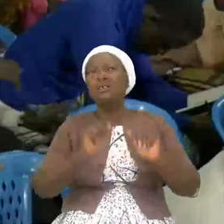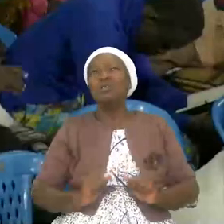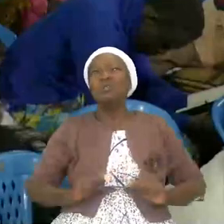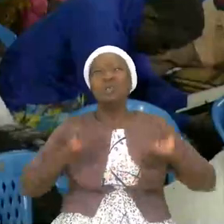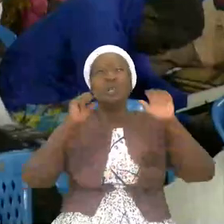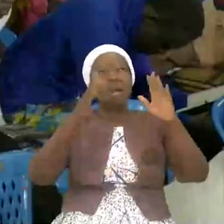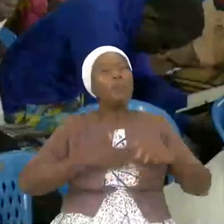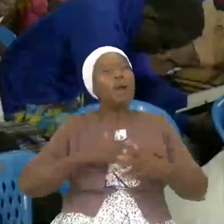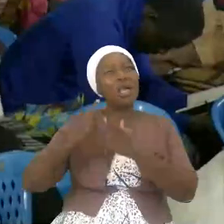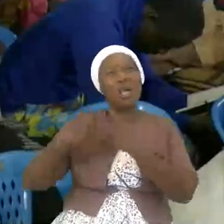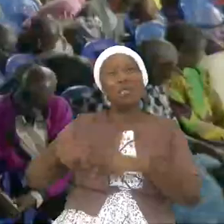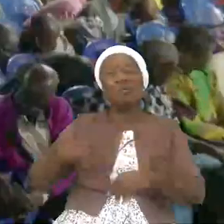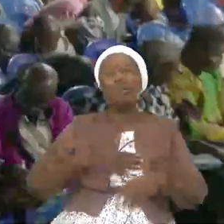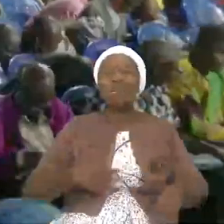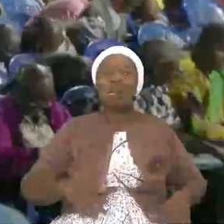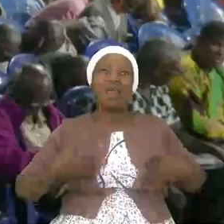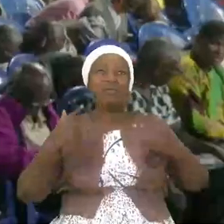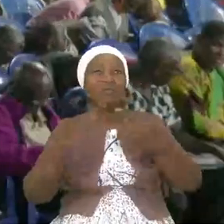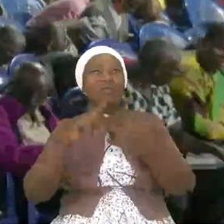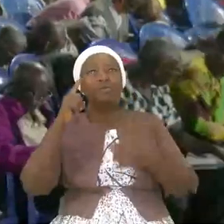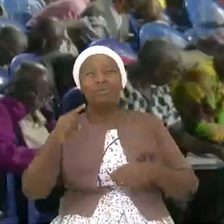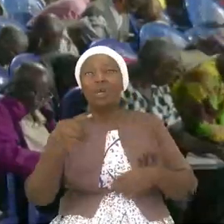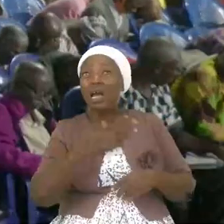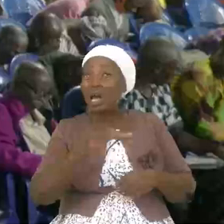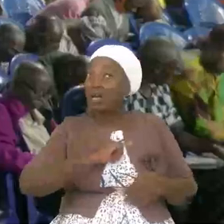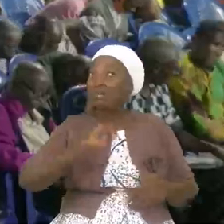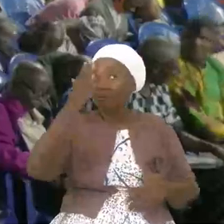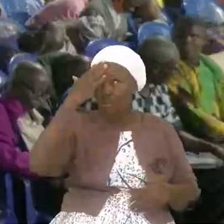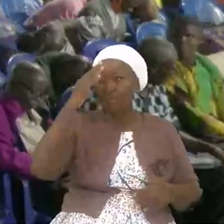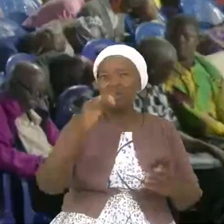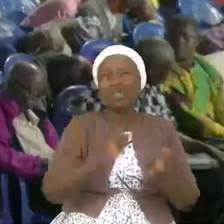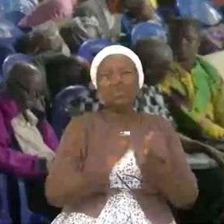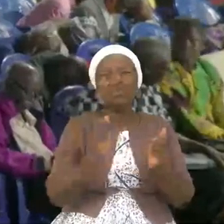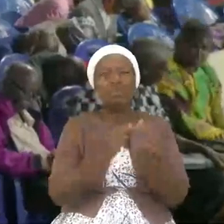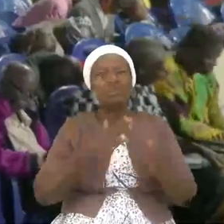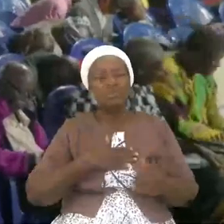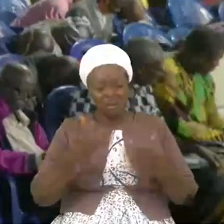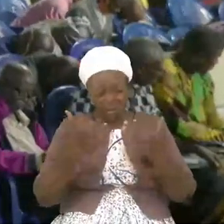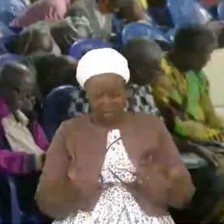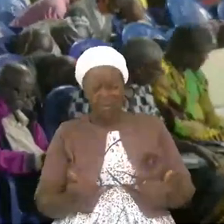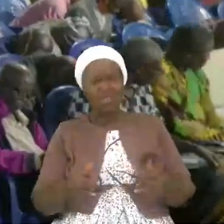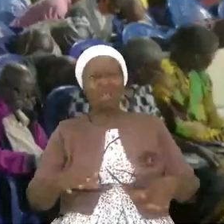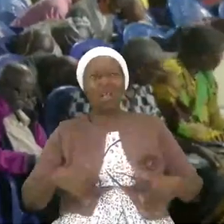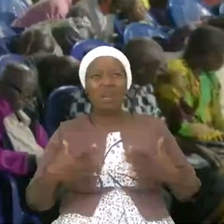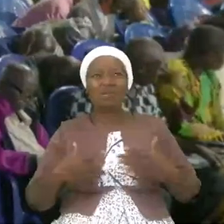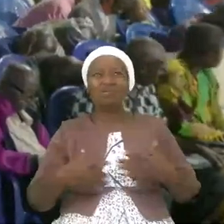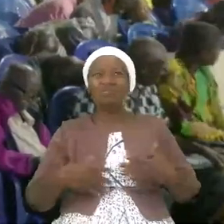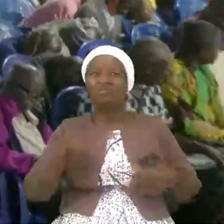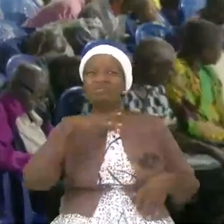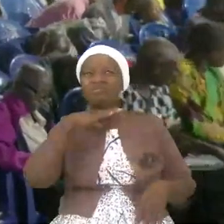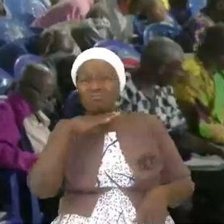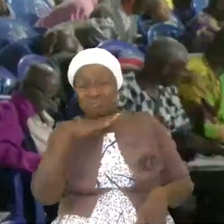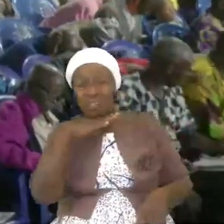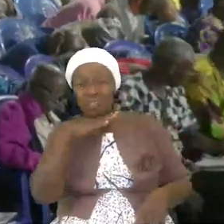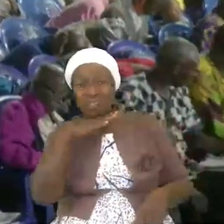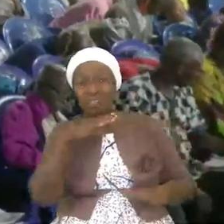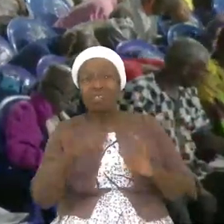mon cœur, ma vie à toi. Je sais qu'avec ma vie actuelle,